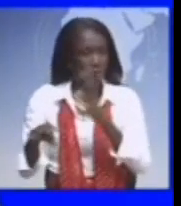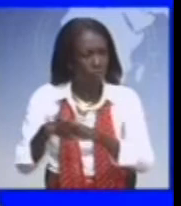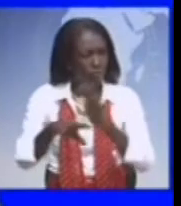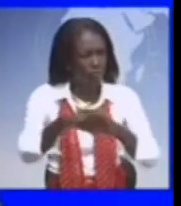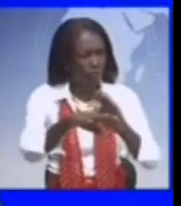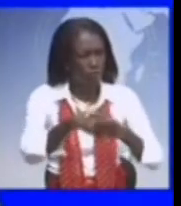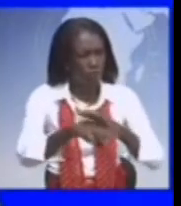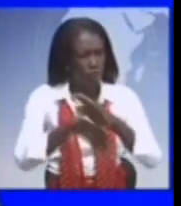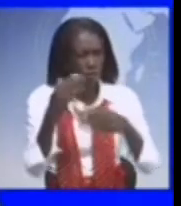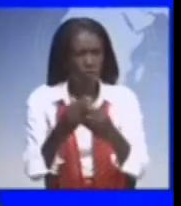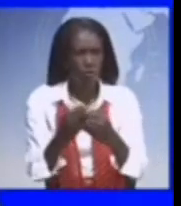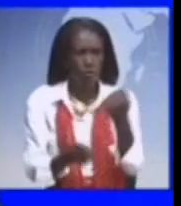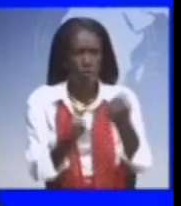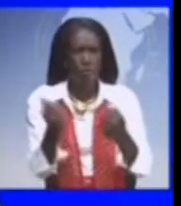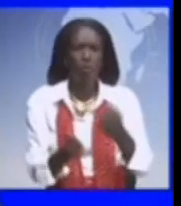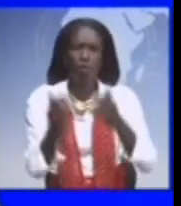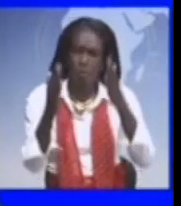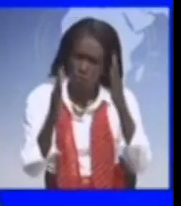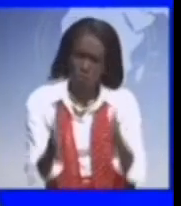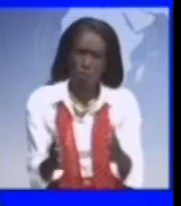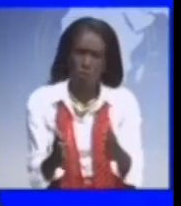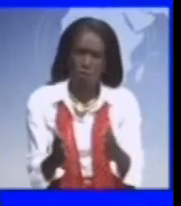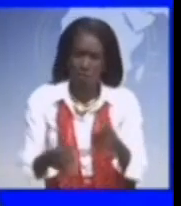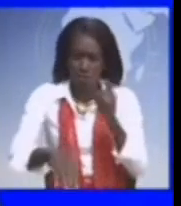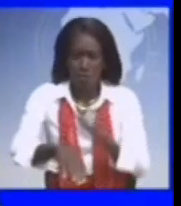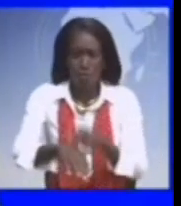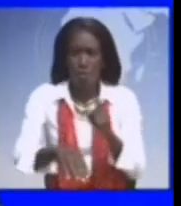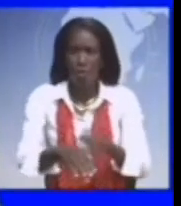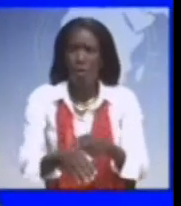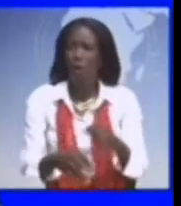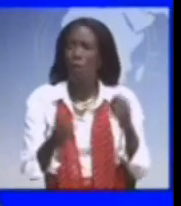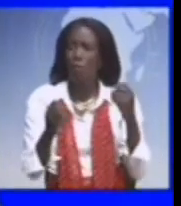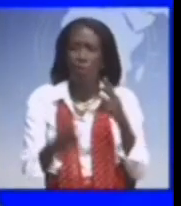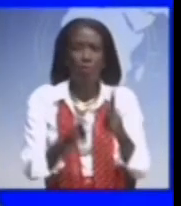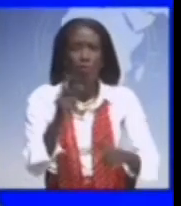route, et particulièrement en cette période de grand départ,